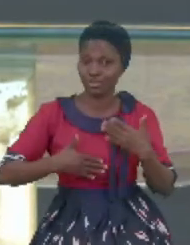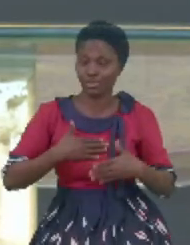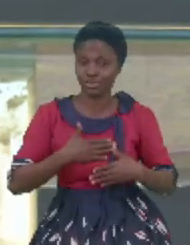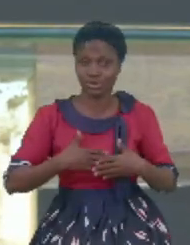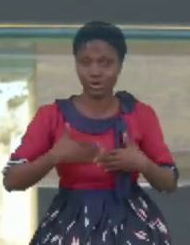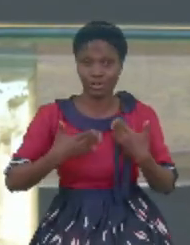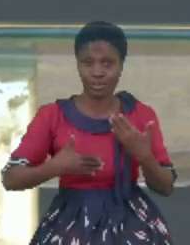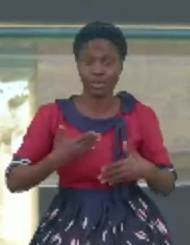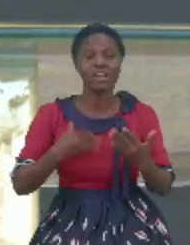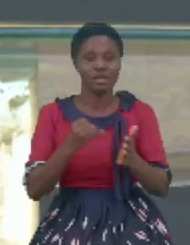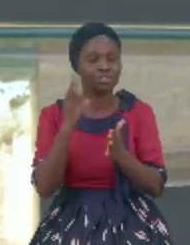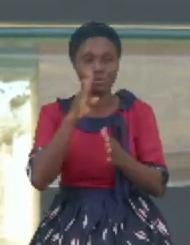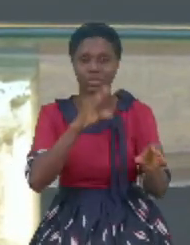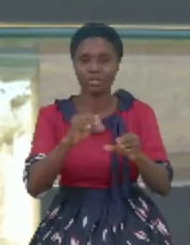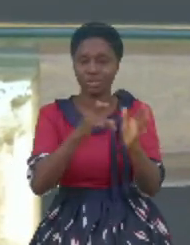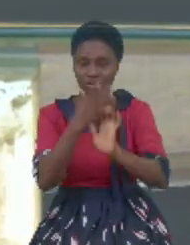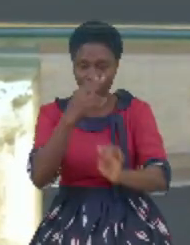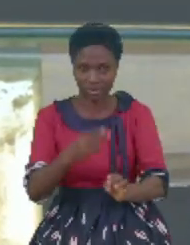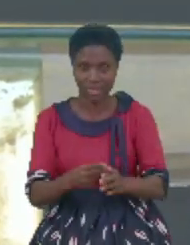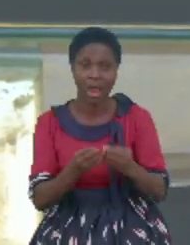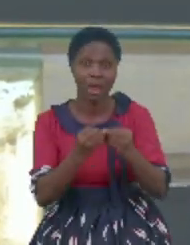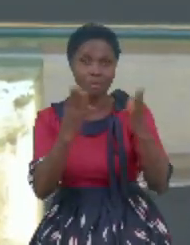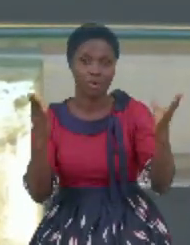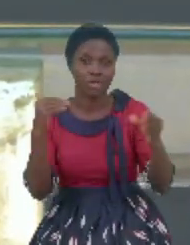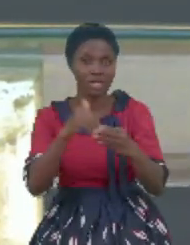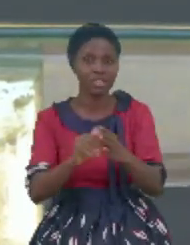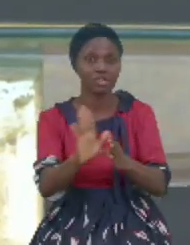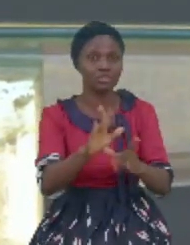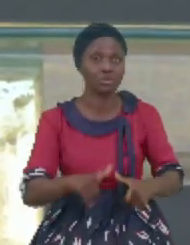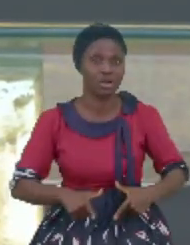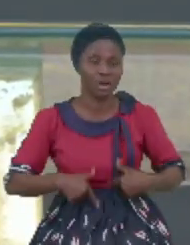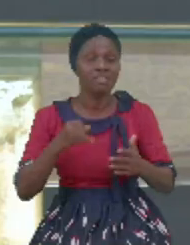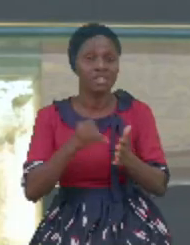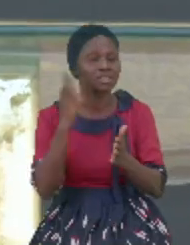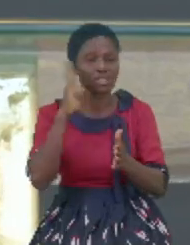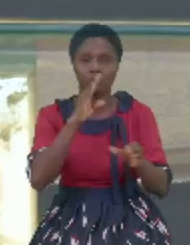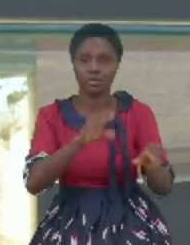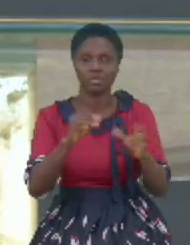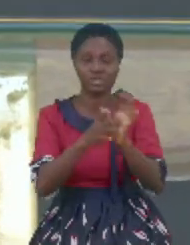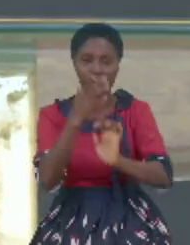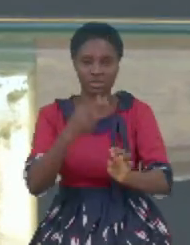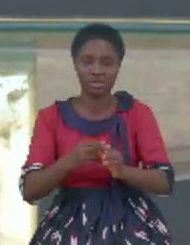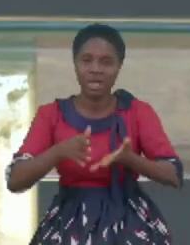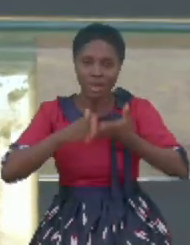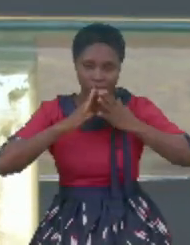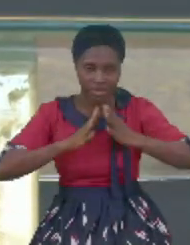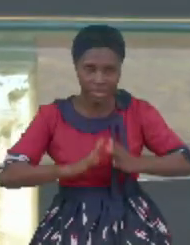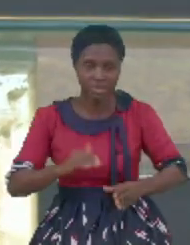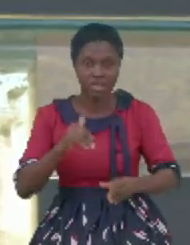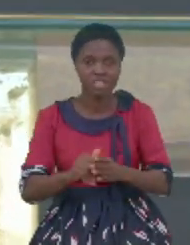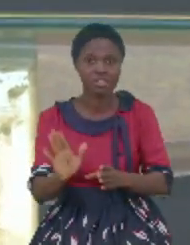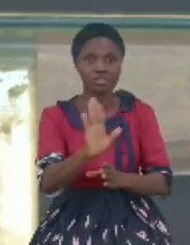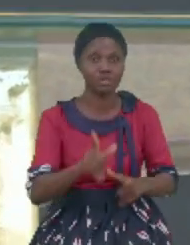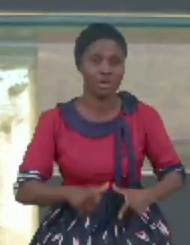ce sera accompli. L'abondance dans votre vie, cela sera exécuté. La paix dans votre vie, ce sera